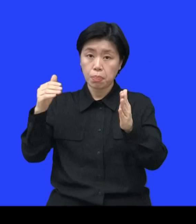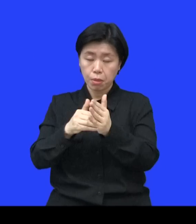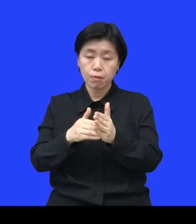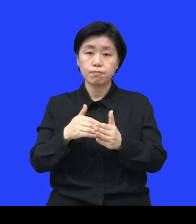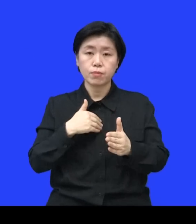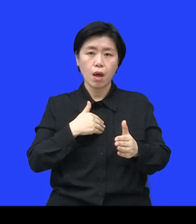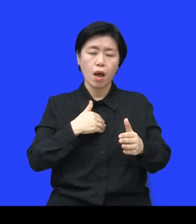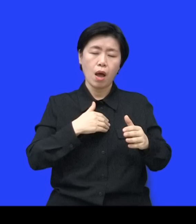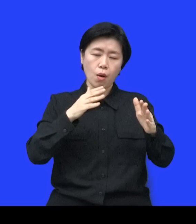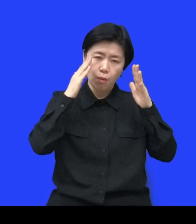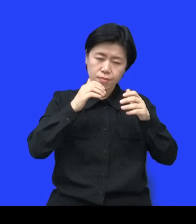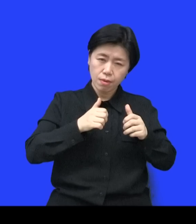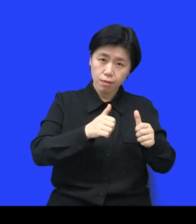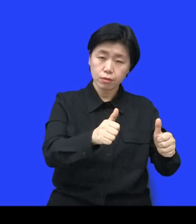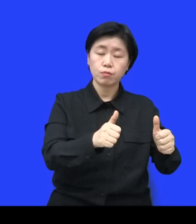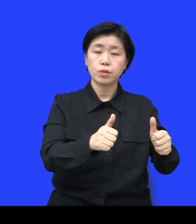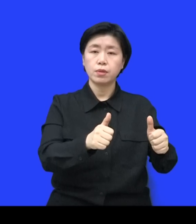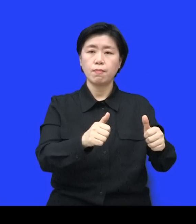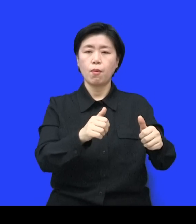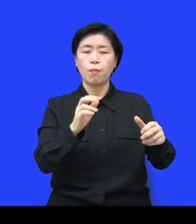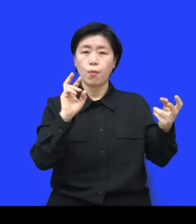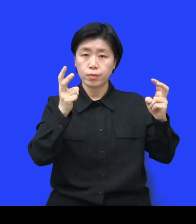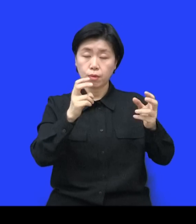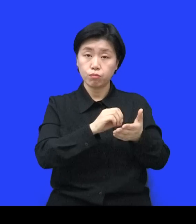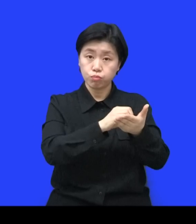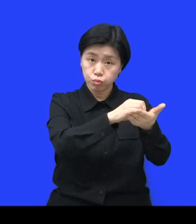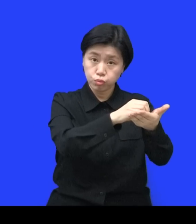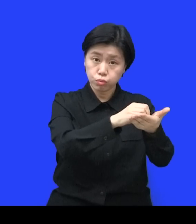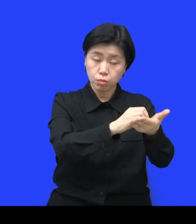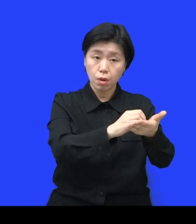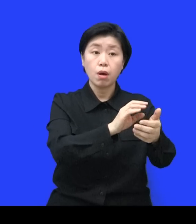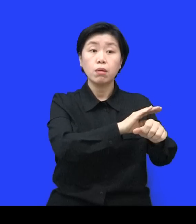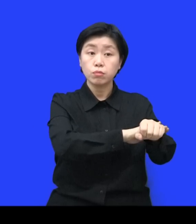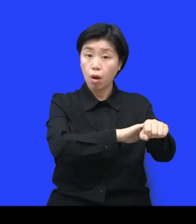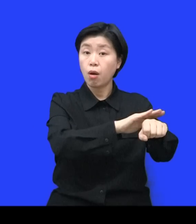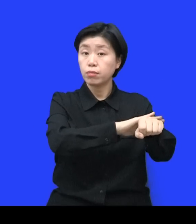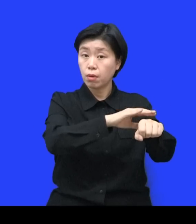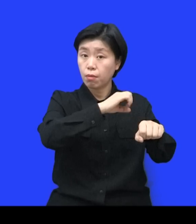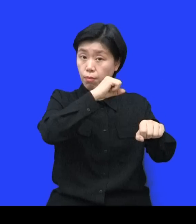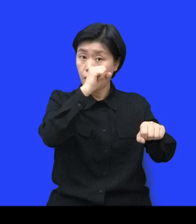다니고 내가 조금 세상적으로 스펙을 더 쌓아야 되는 거 아닌가요?